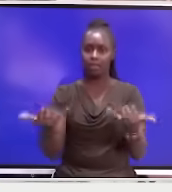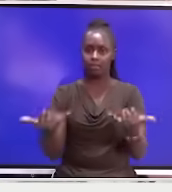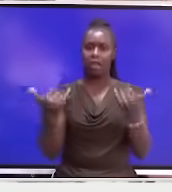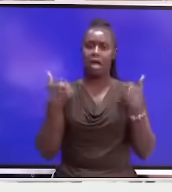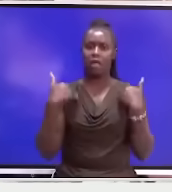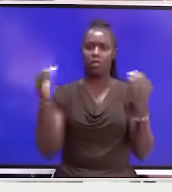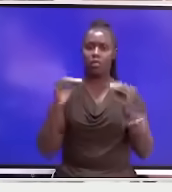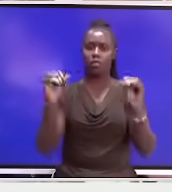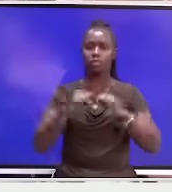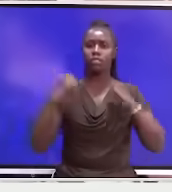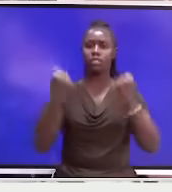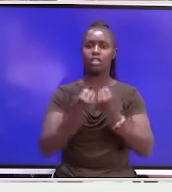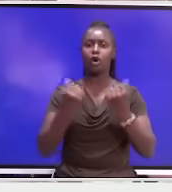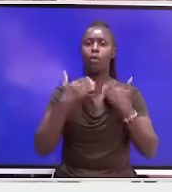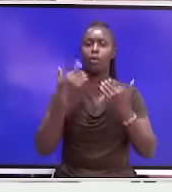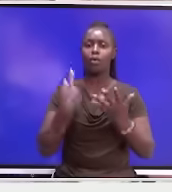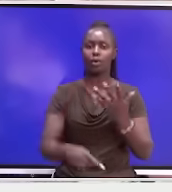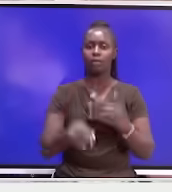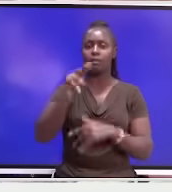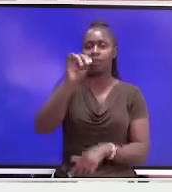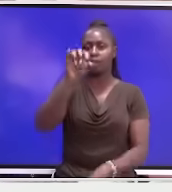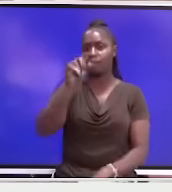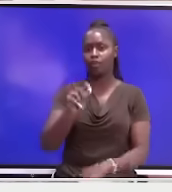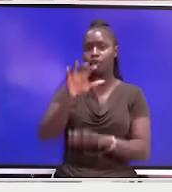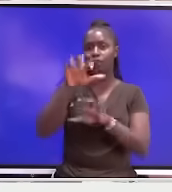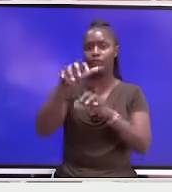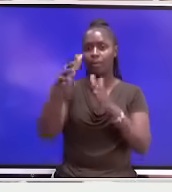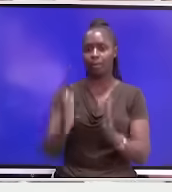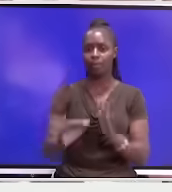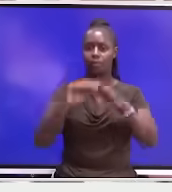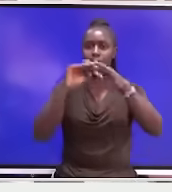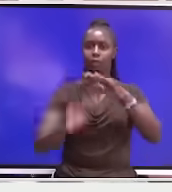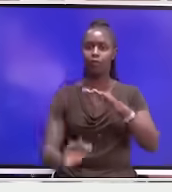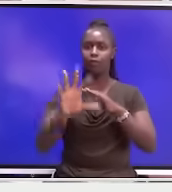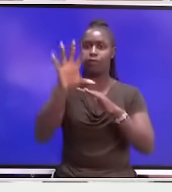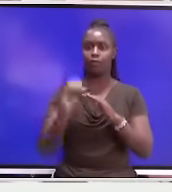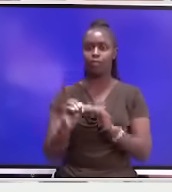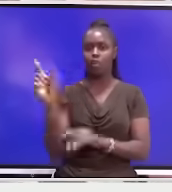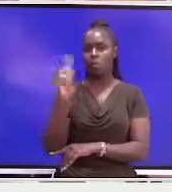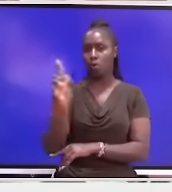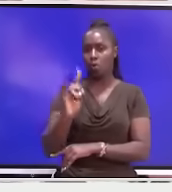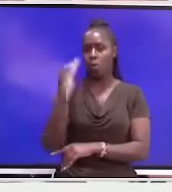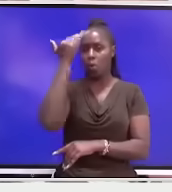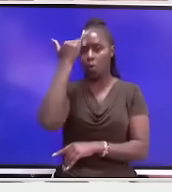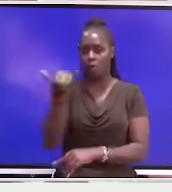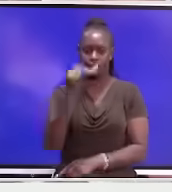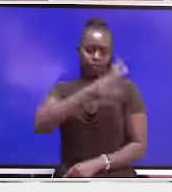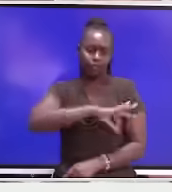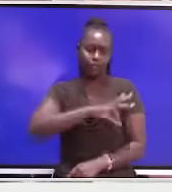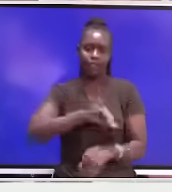society. Tunataka the net ya mkulima isiende chini ya 50 shillings ndio maneno ikae mzuri kwa mfuko